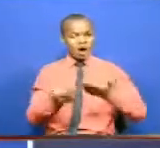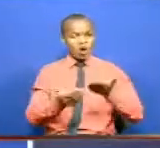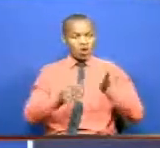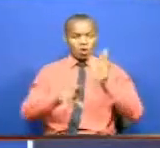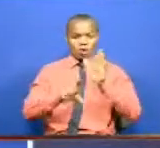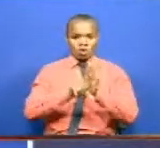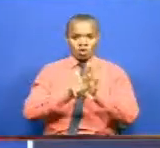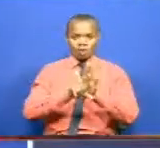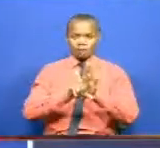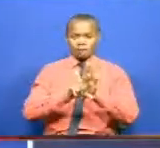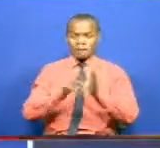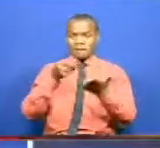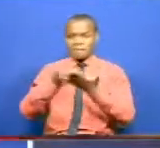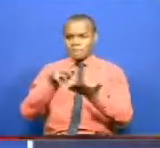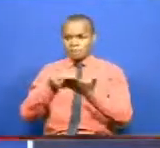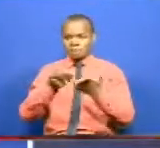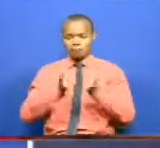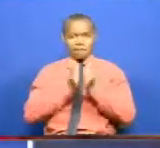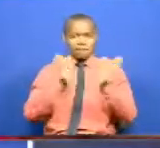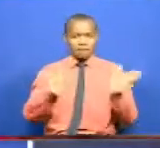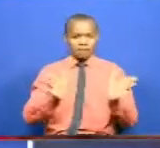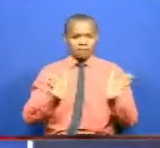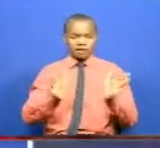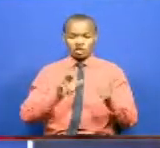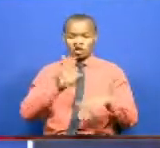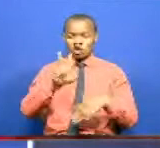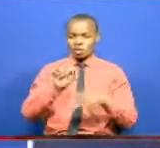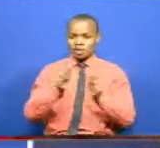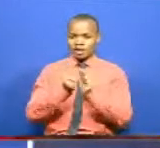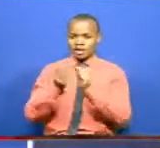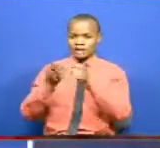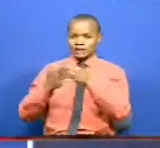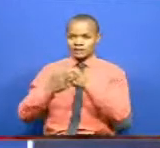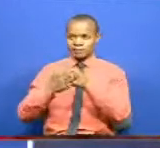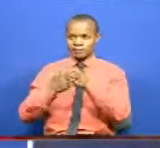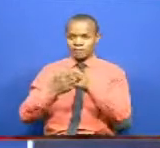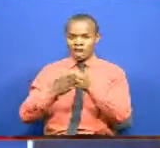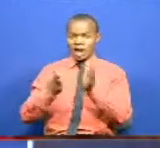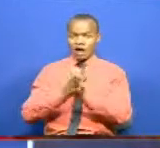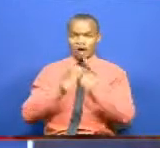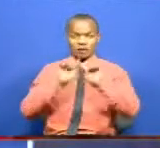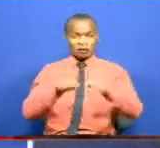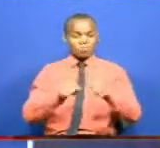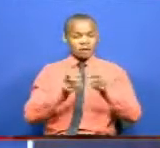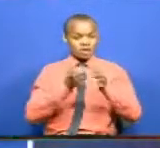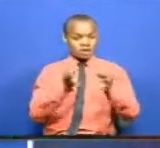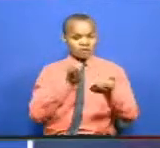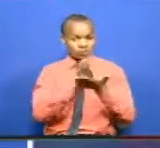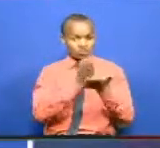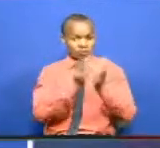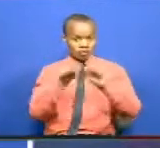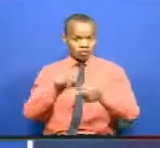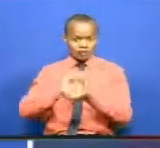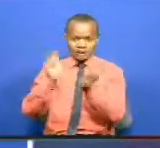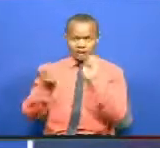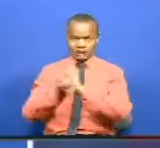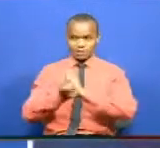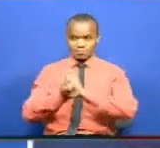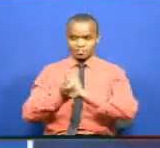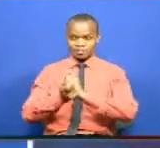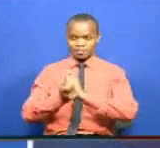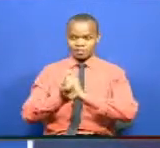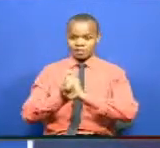mswada wa usimamizi wa fedha za umma wa mwaka 2019 na kutathmini uwezekano wa kufanyiwa marekebisho